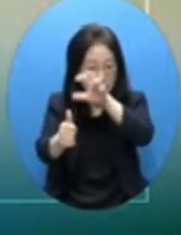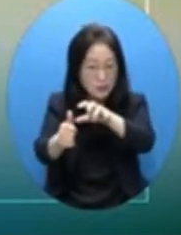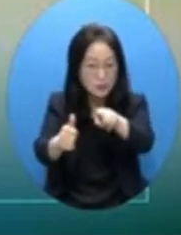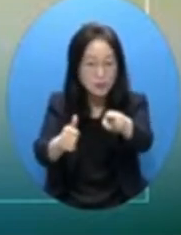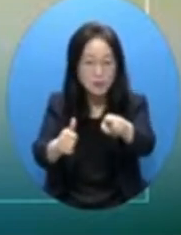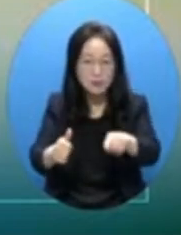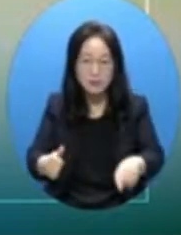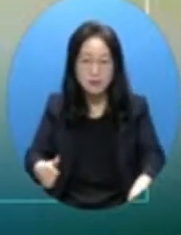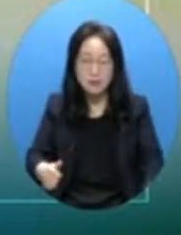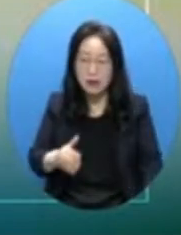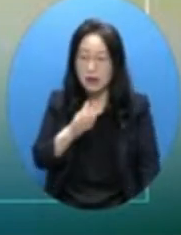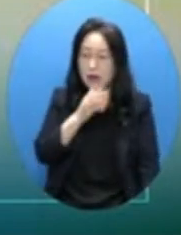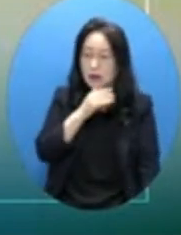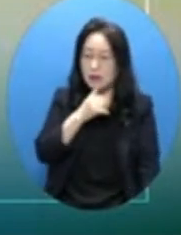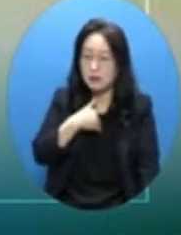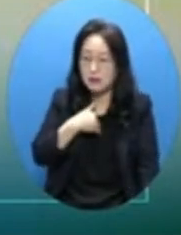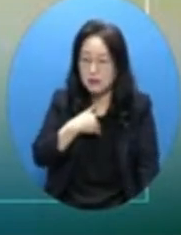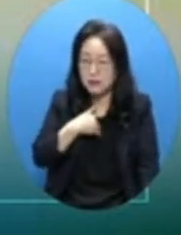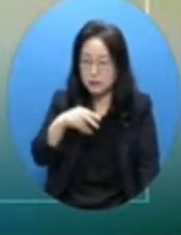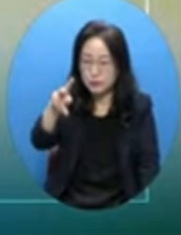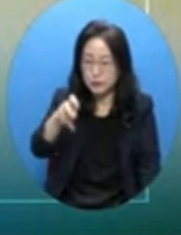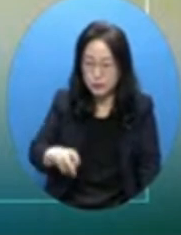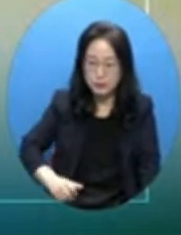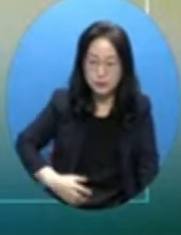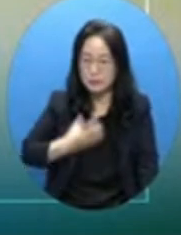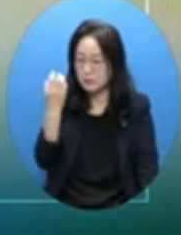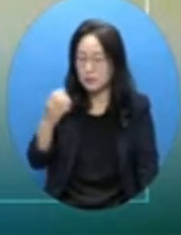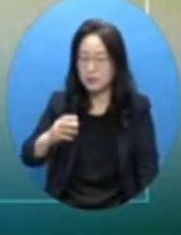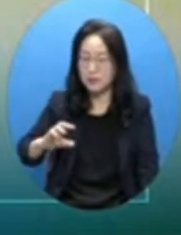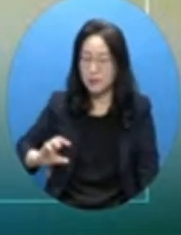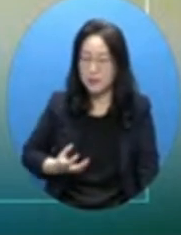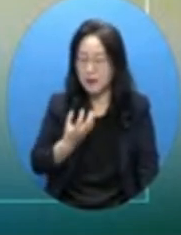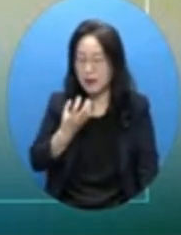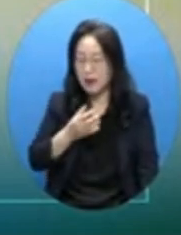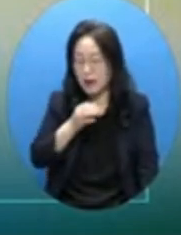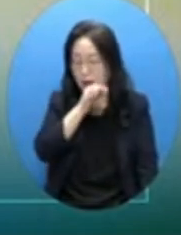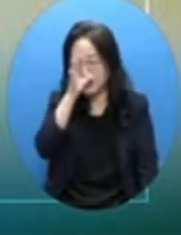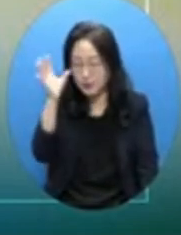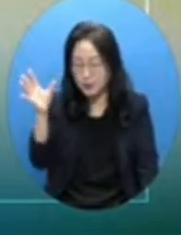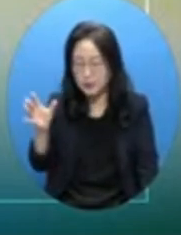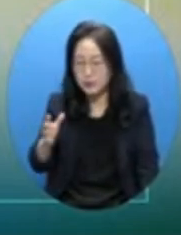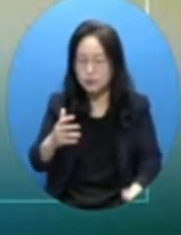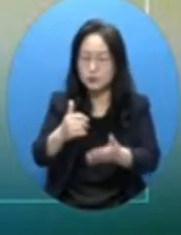그 순간 그들 향한 미움과 분노가 사라지고 주님 저들을 볼 때